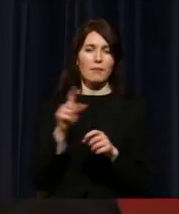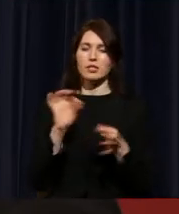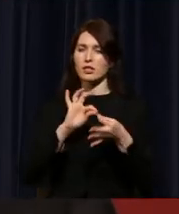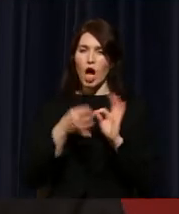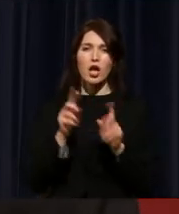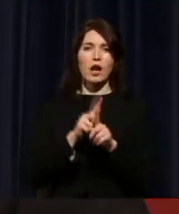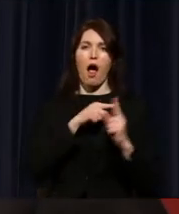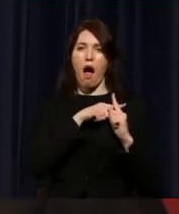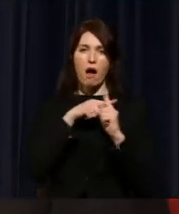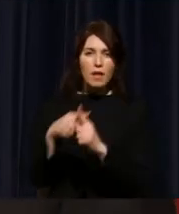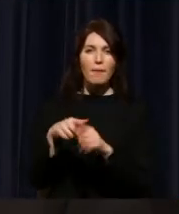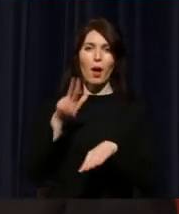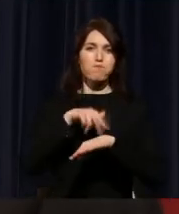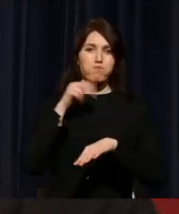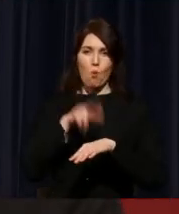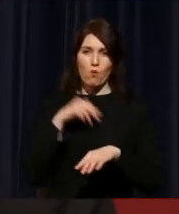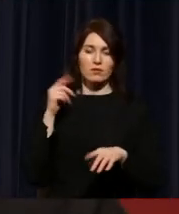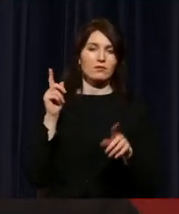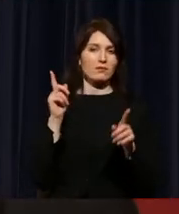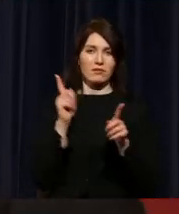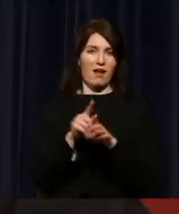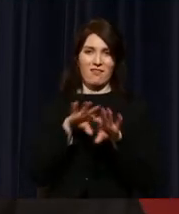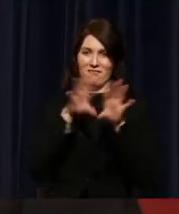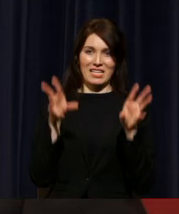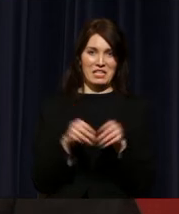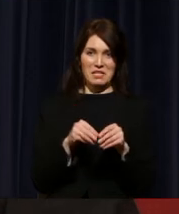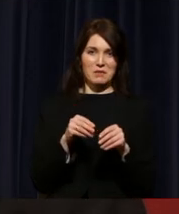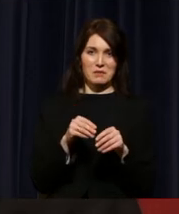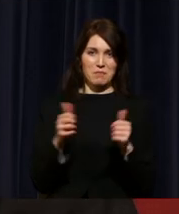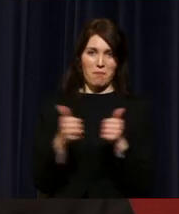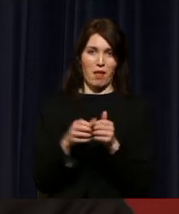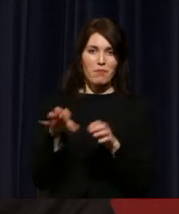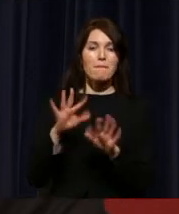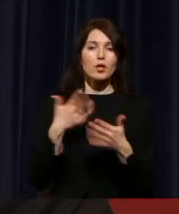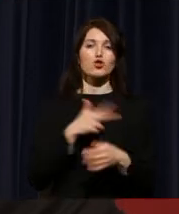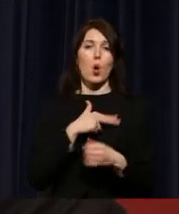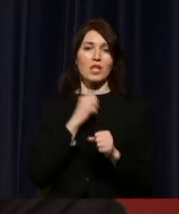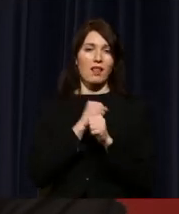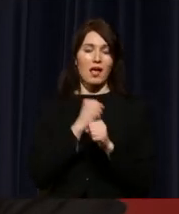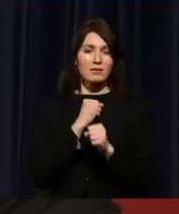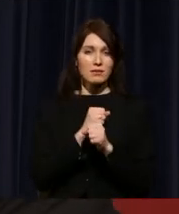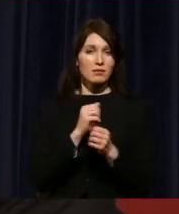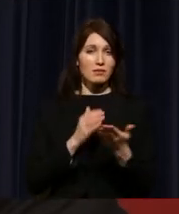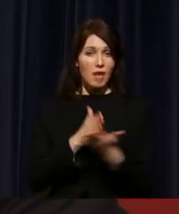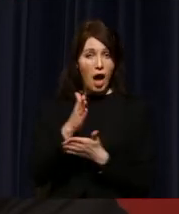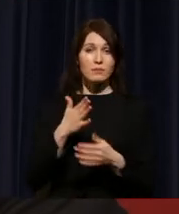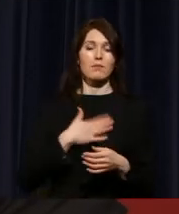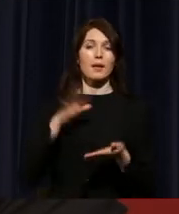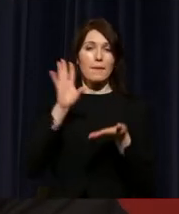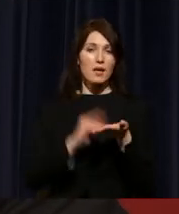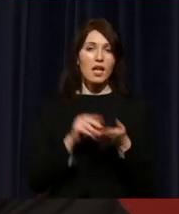ātro palīdzību, varbūt un policija vispār, teiksim, šeit noliekam klāt, bet es runāju par sociālo darbu. Mana praksa ir tāda,